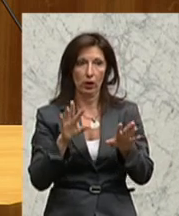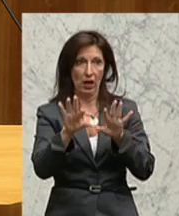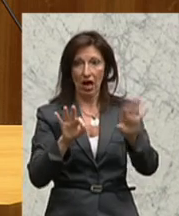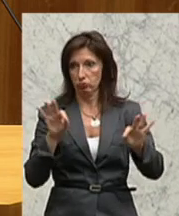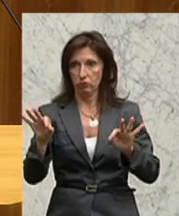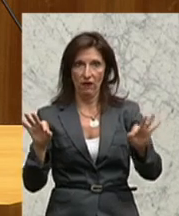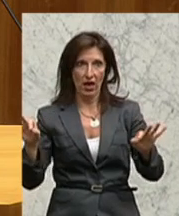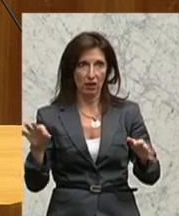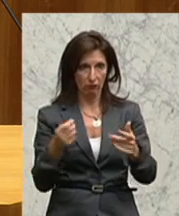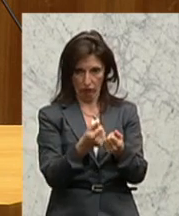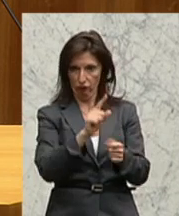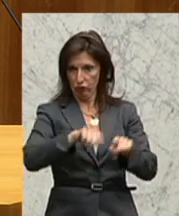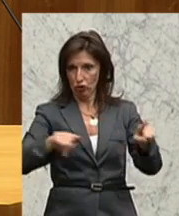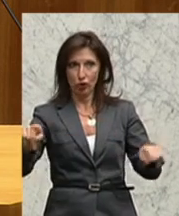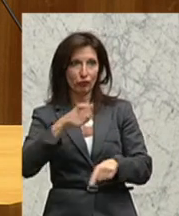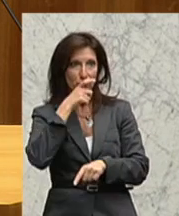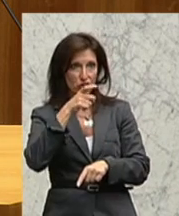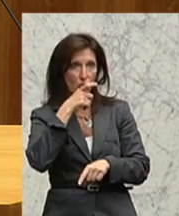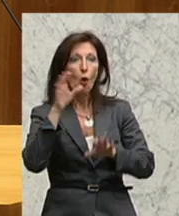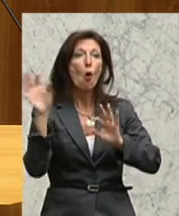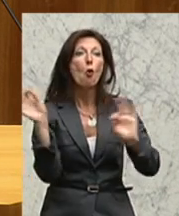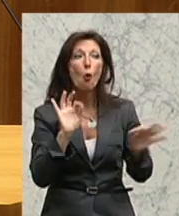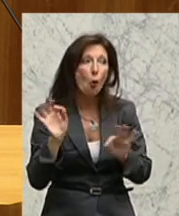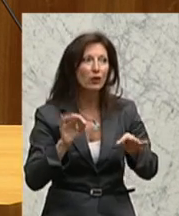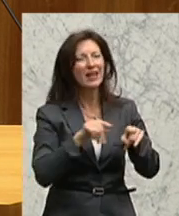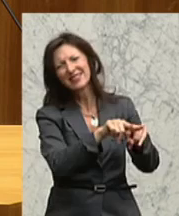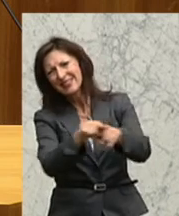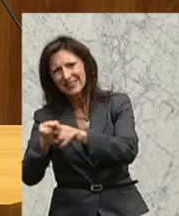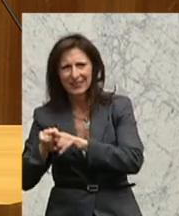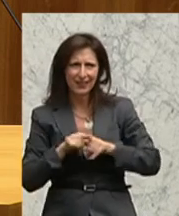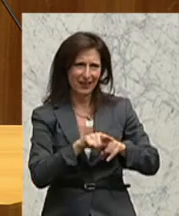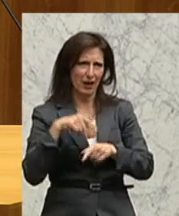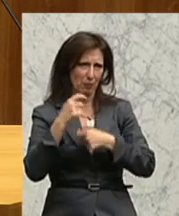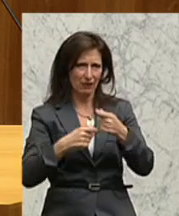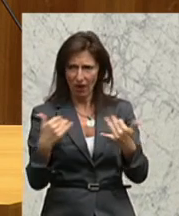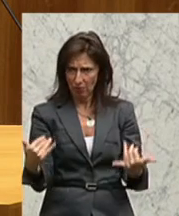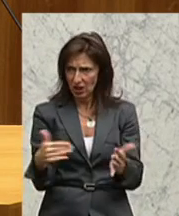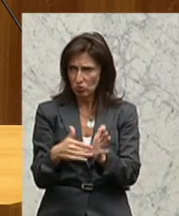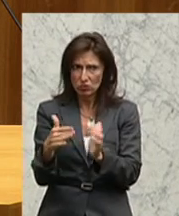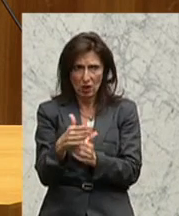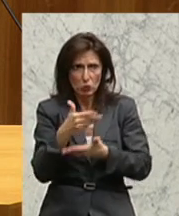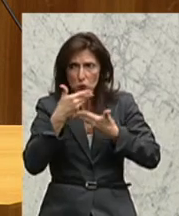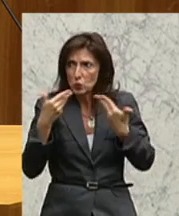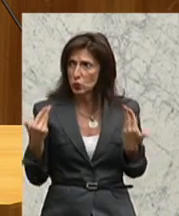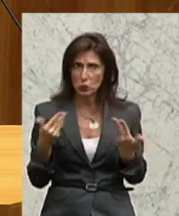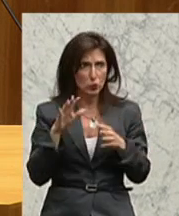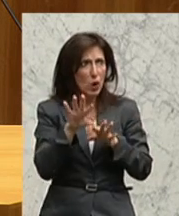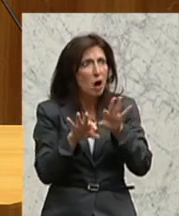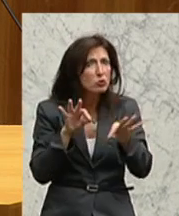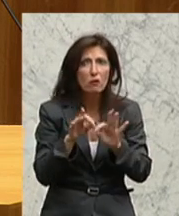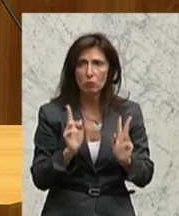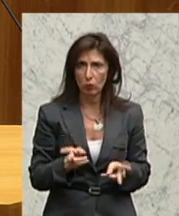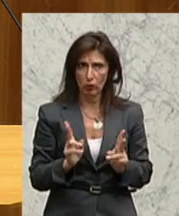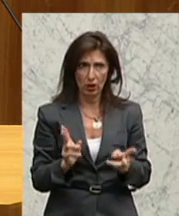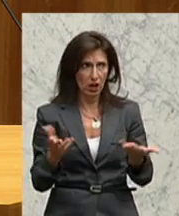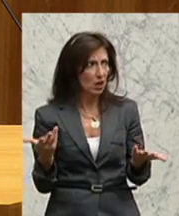oder dass wir zumindest gleich behandelt werden. Weil dieses System stellt uns weder vor die Wahl, selbst auszusuchen, wie wir behandeln, von welcher